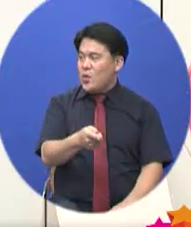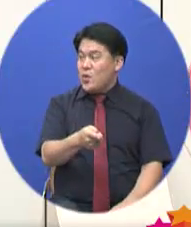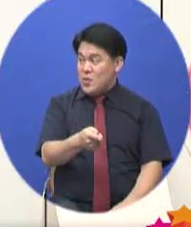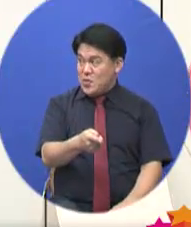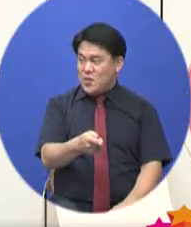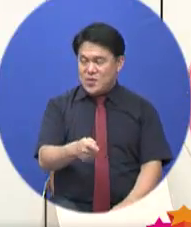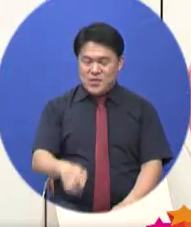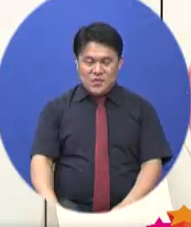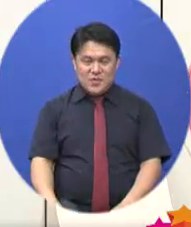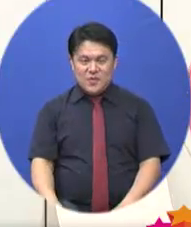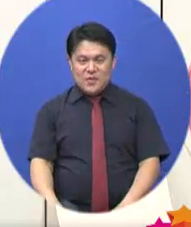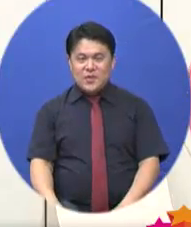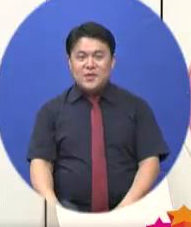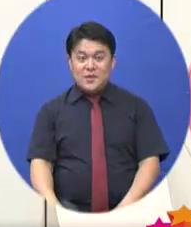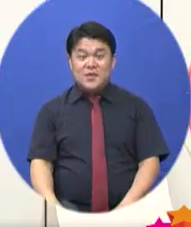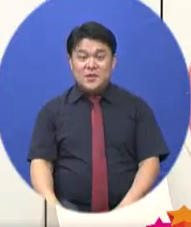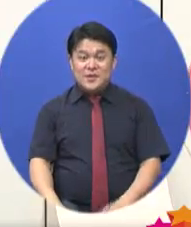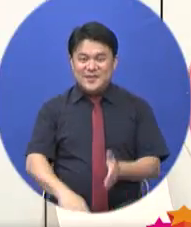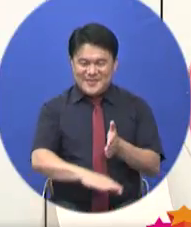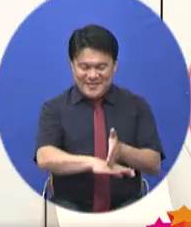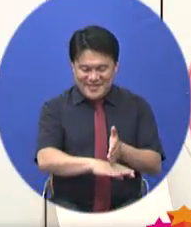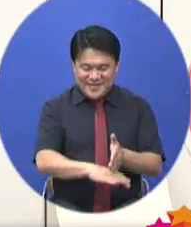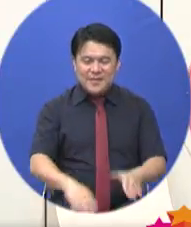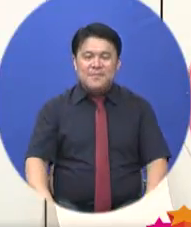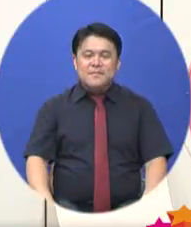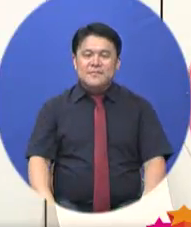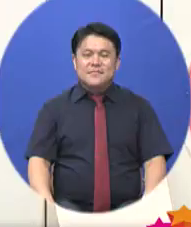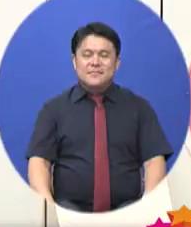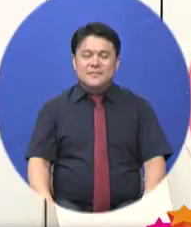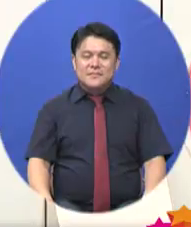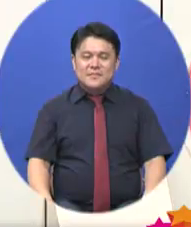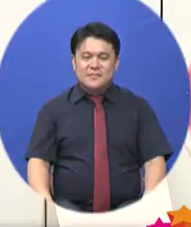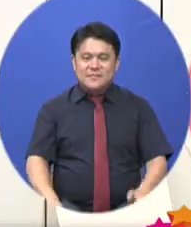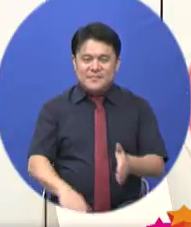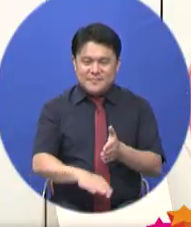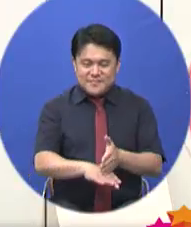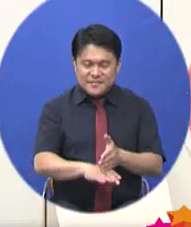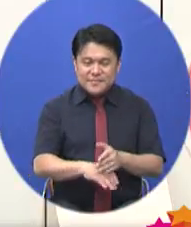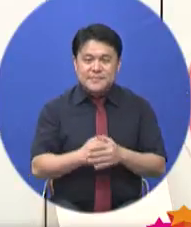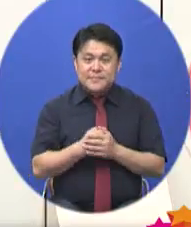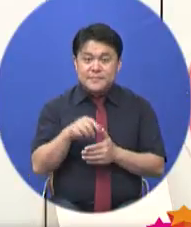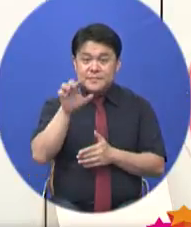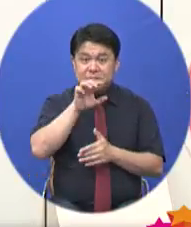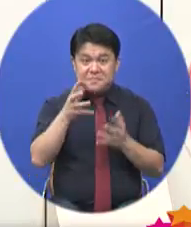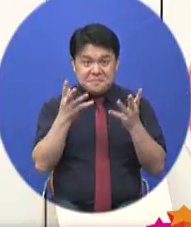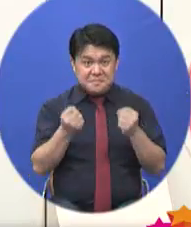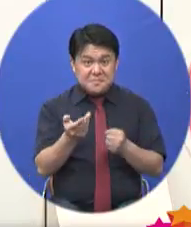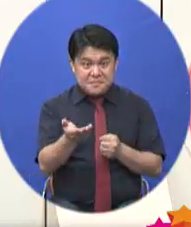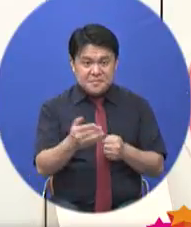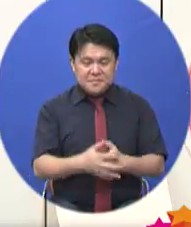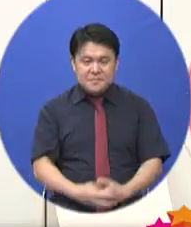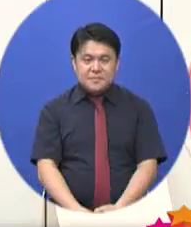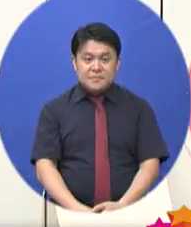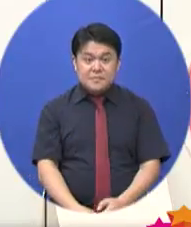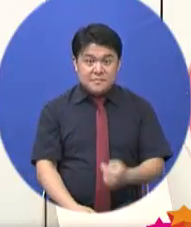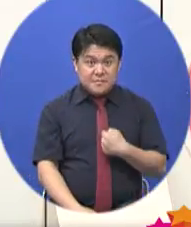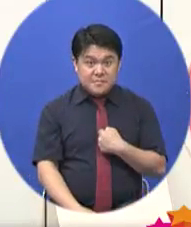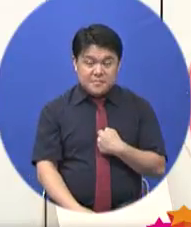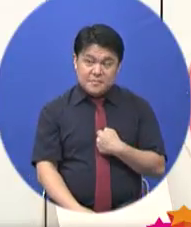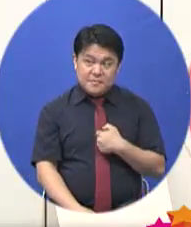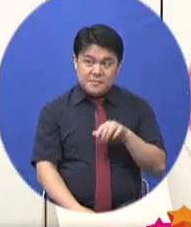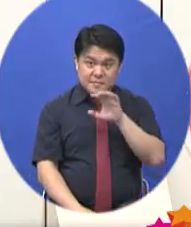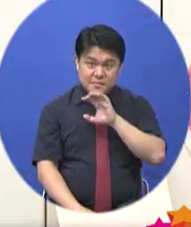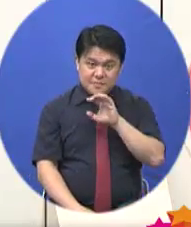네. 네, 고맙습니다. 네, 감사합니다. 연습 많이 하셨어요? 연습이요?